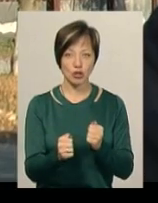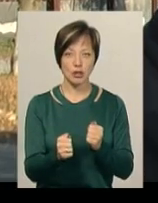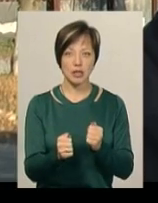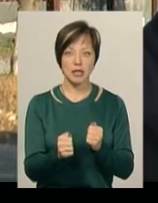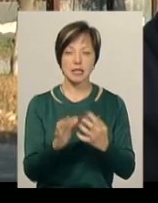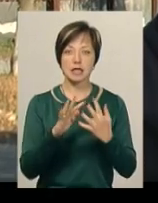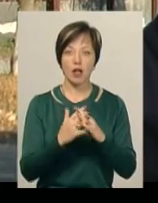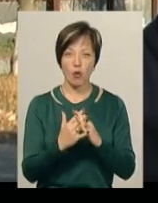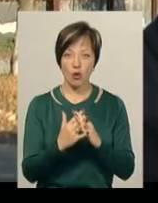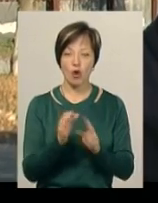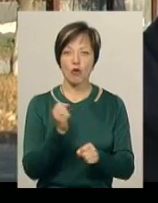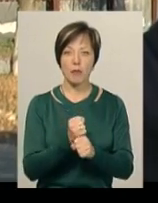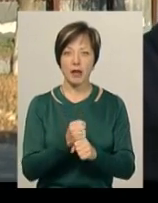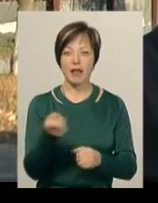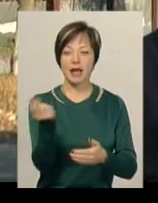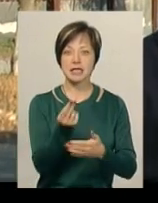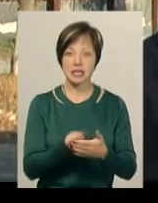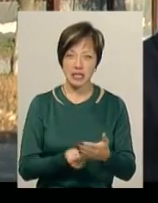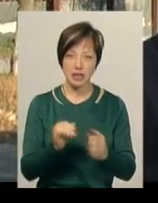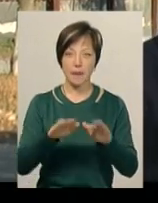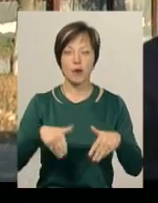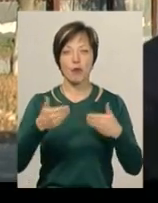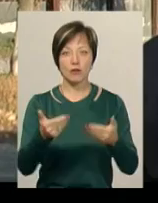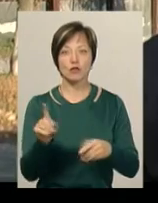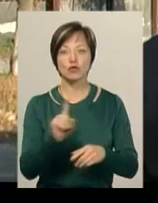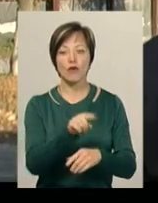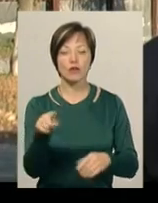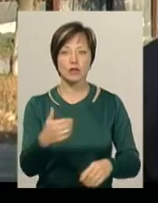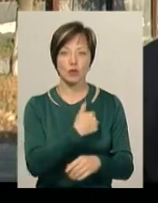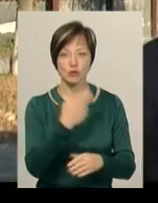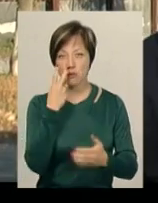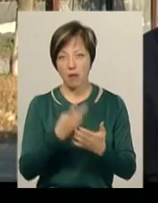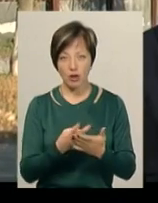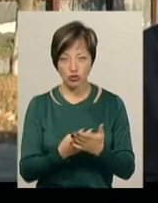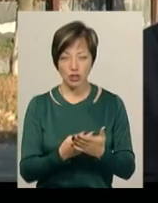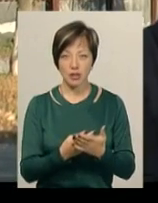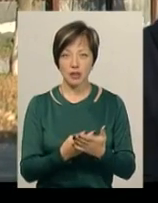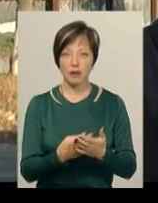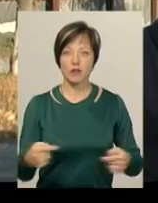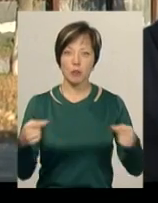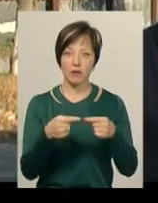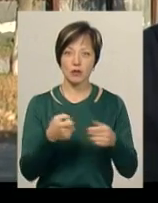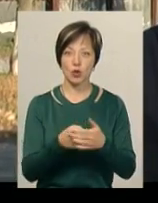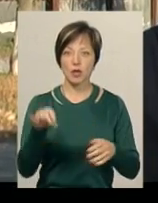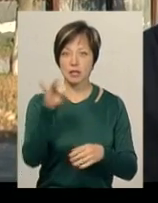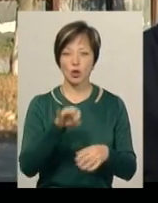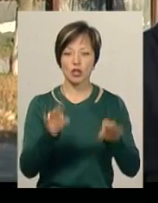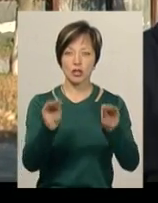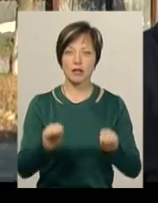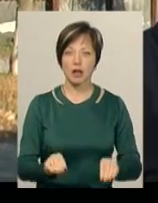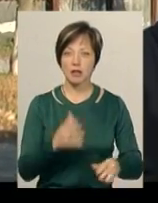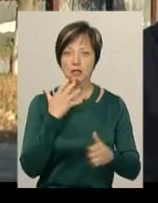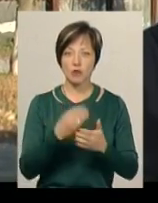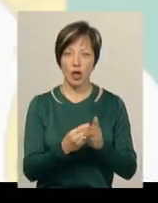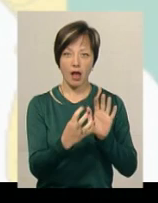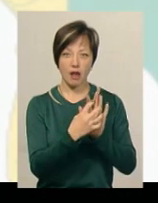кожне село робило ескізи і пропонувало, що вони там хочуть бачити відповідно до історичних даних на